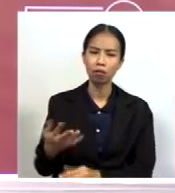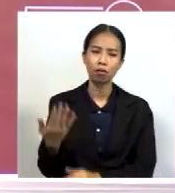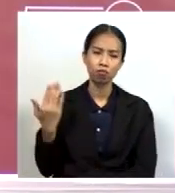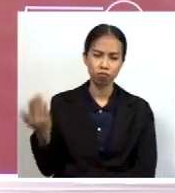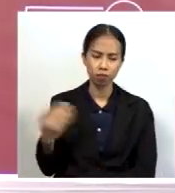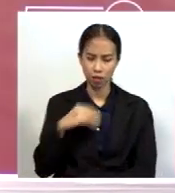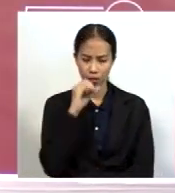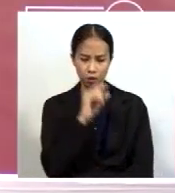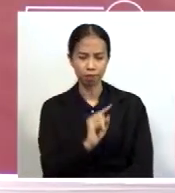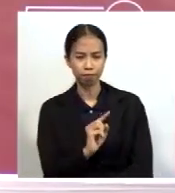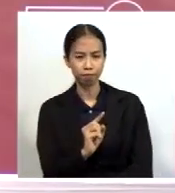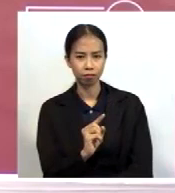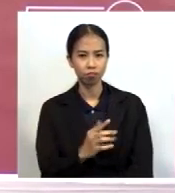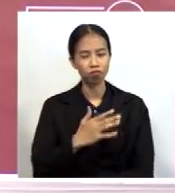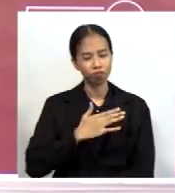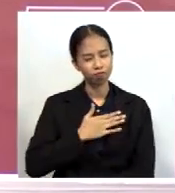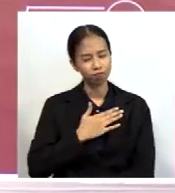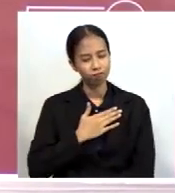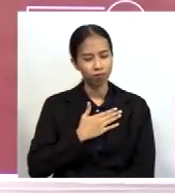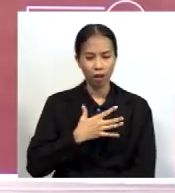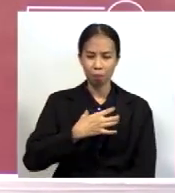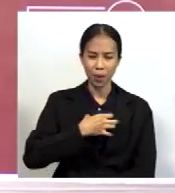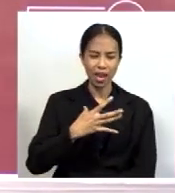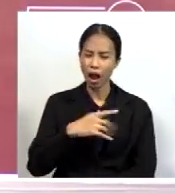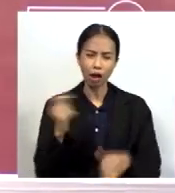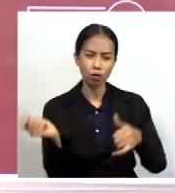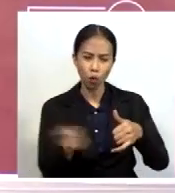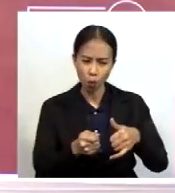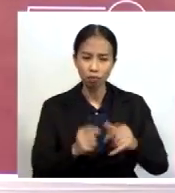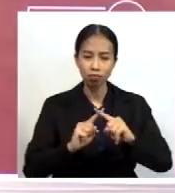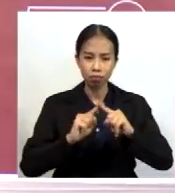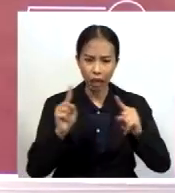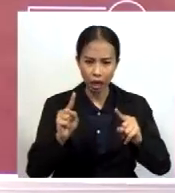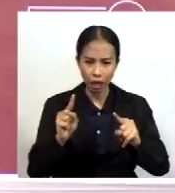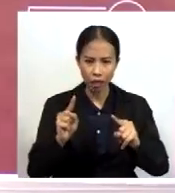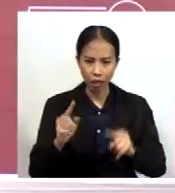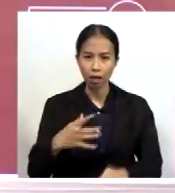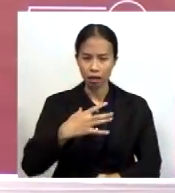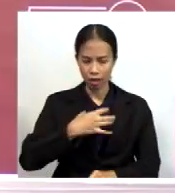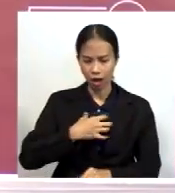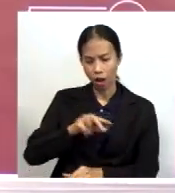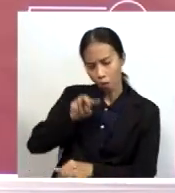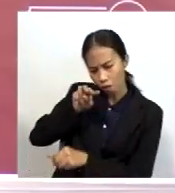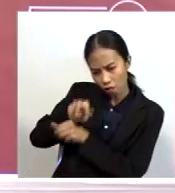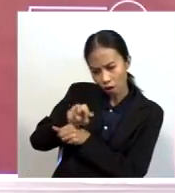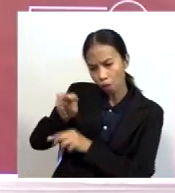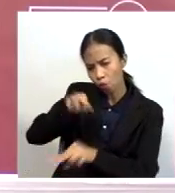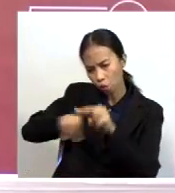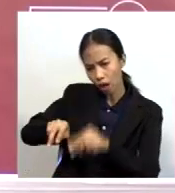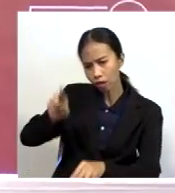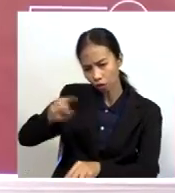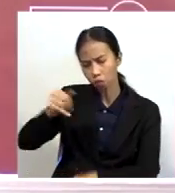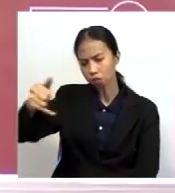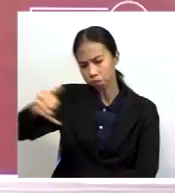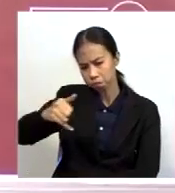เองก็บอกว่าเราเองเราไม่อยากที่จะทำโทษนะครับเราเพียงแต่อยากที่จะมีคนไปเฝ้าดูแลหรือให้เขารายงานตัวเพื่อที่จะ